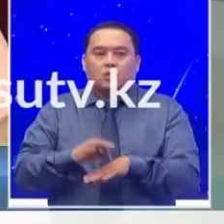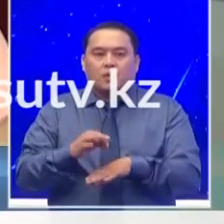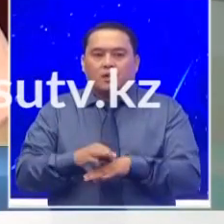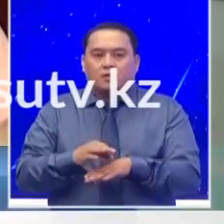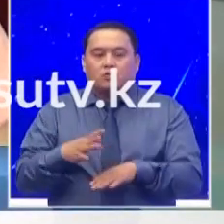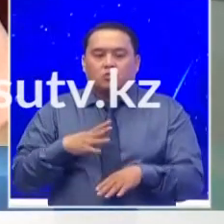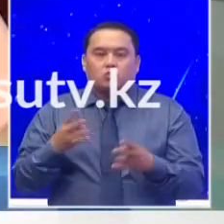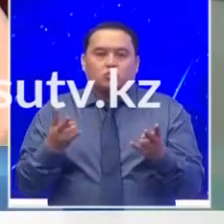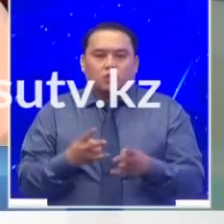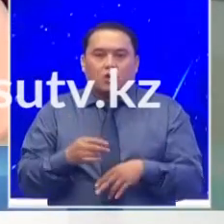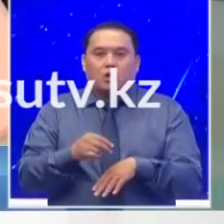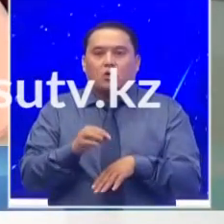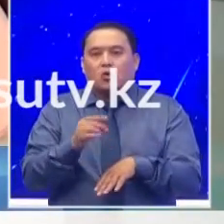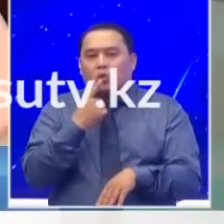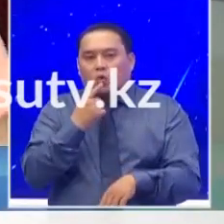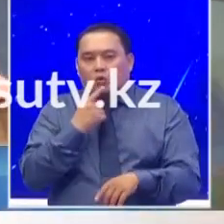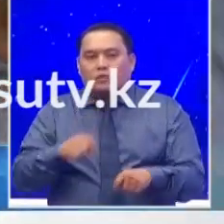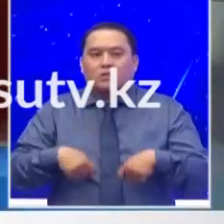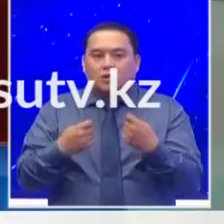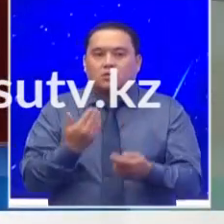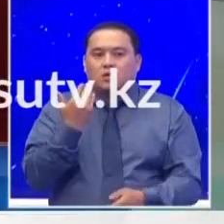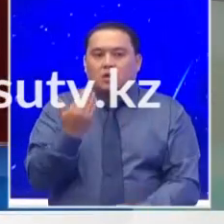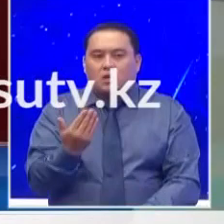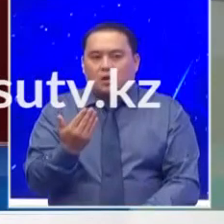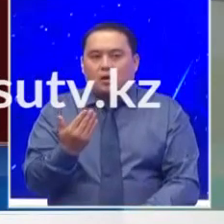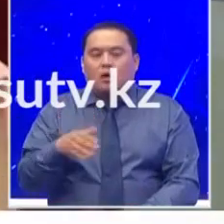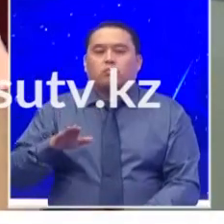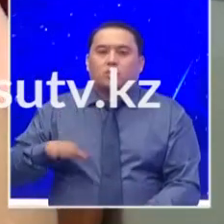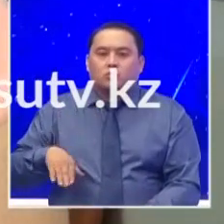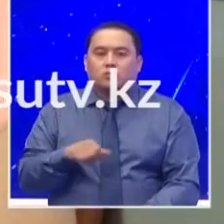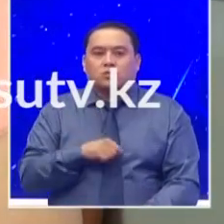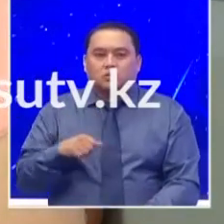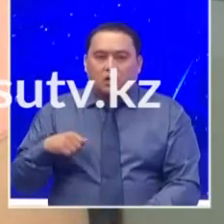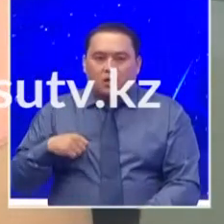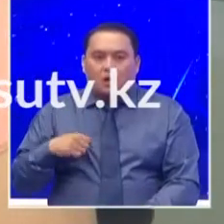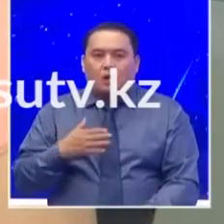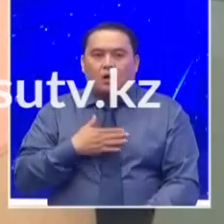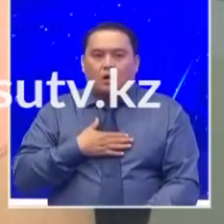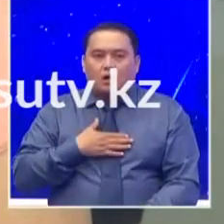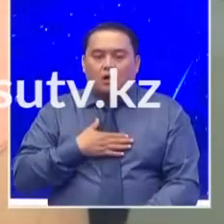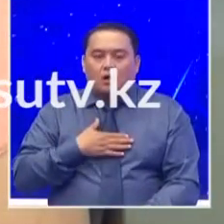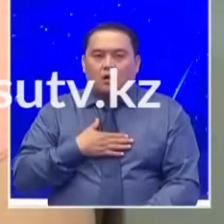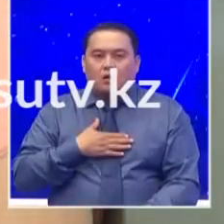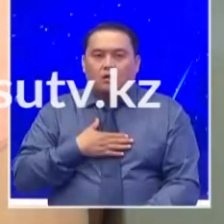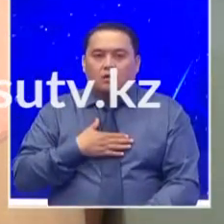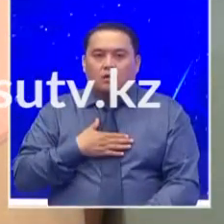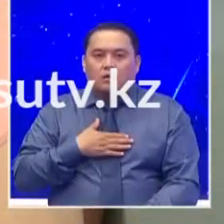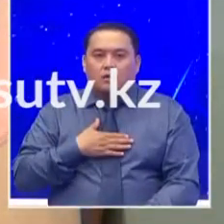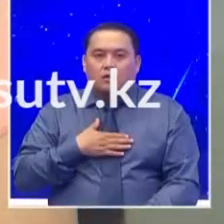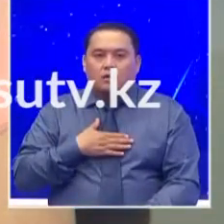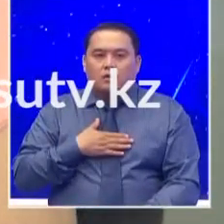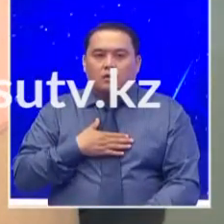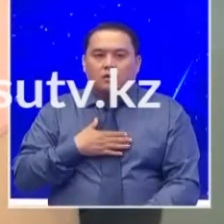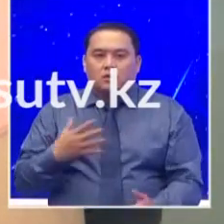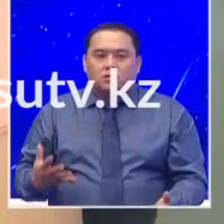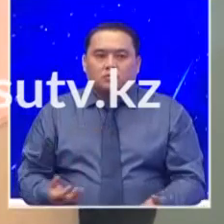нужна была кровь. Я пришла, сдала ей. А потом как-то, ну,